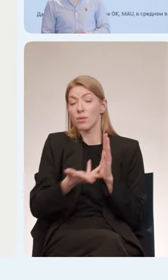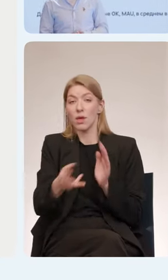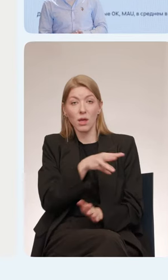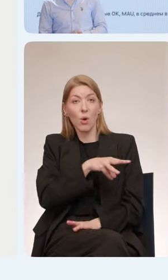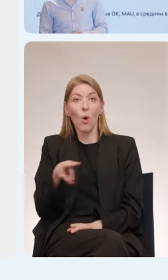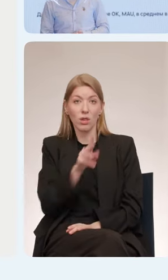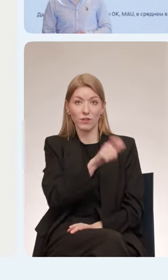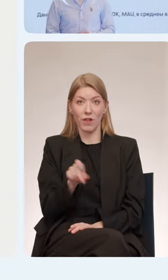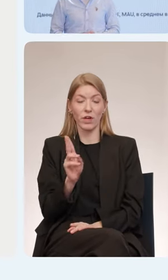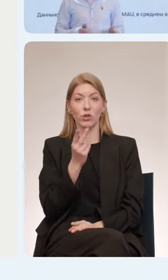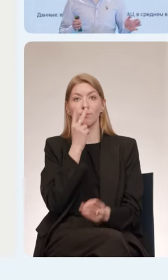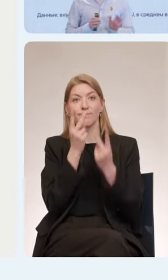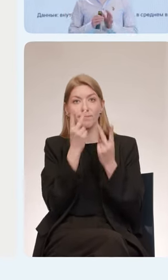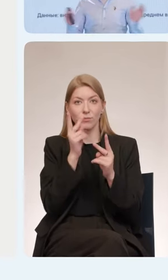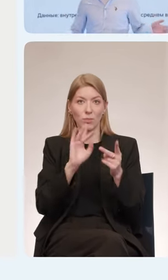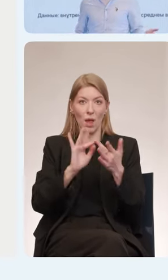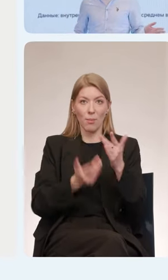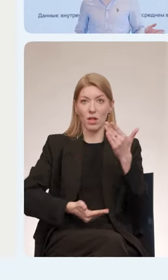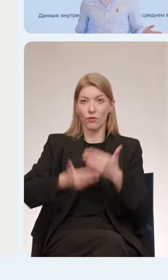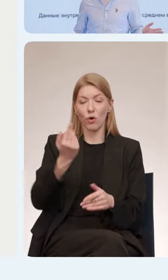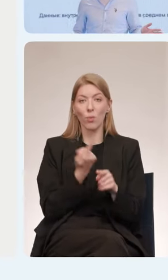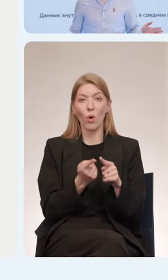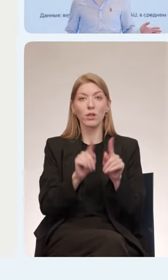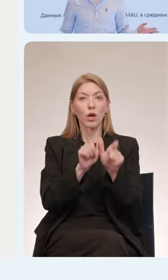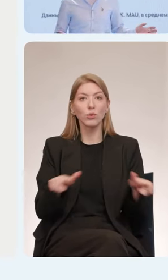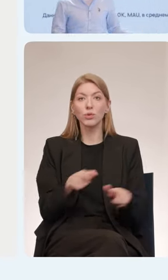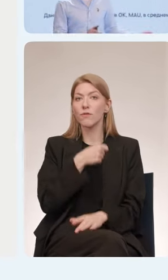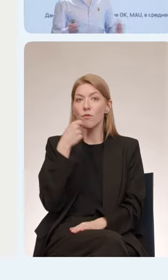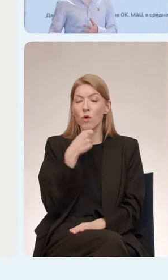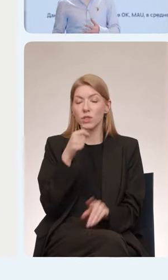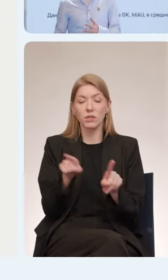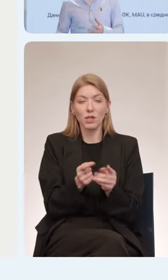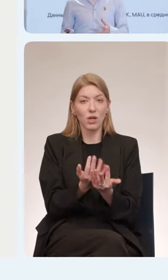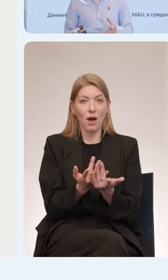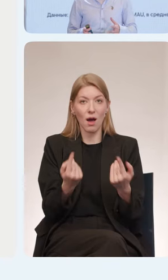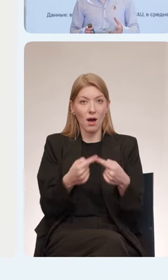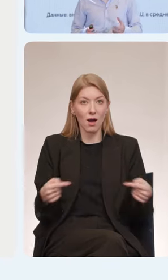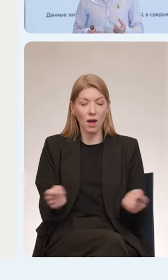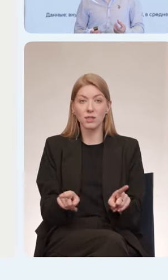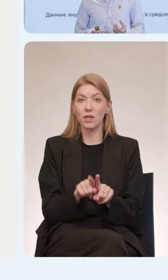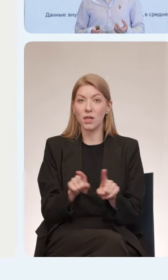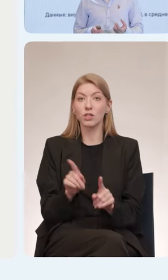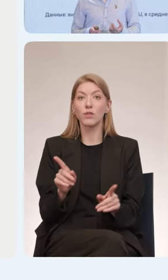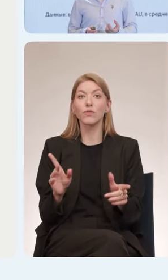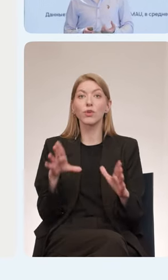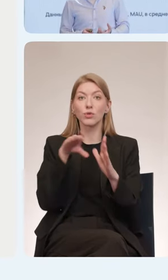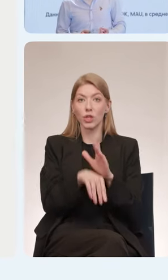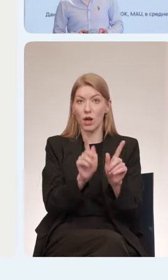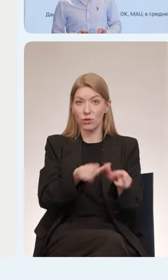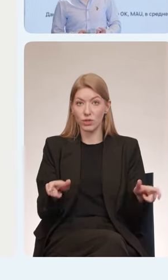заходят на платформу. Это люди очень разного возраста, и в том числе люди, которые, ну, скажем